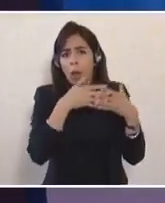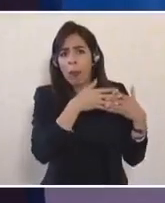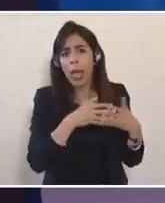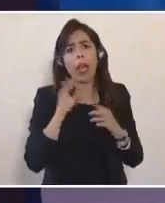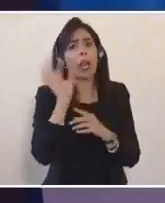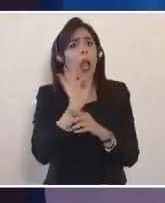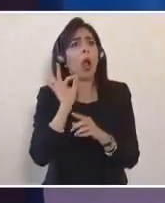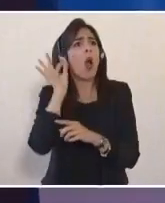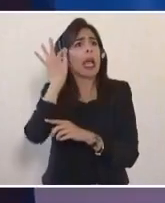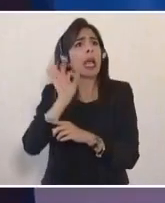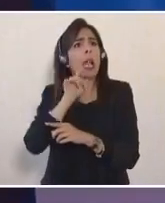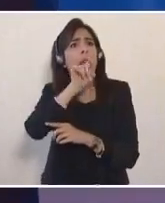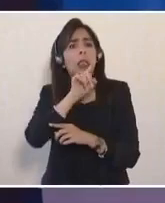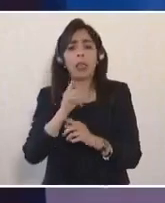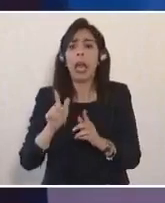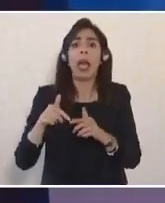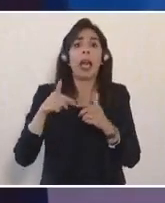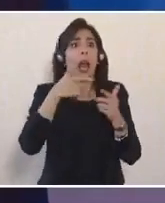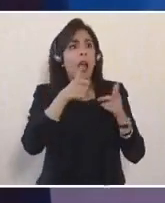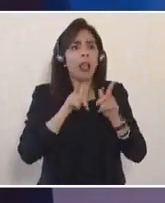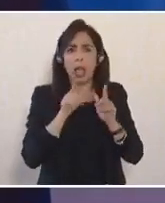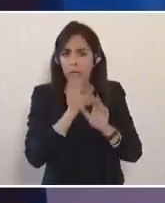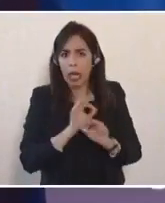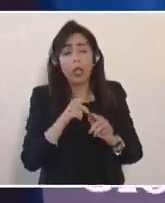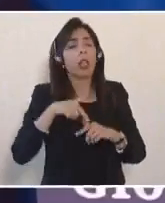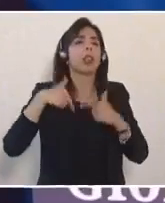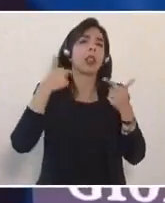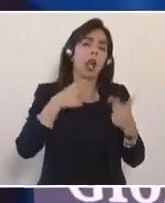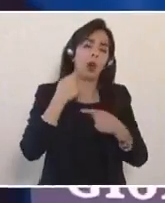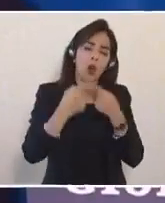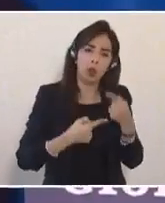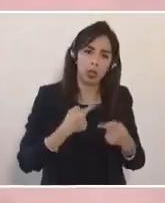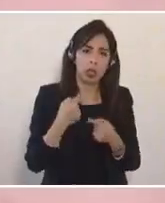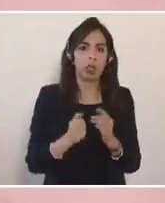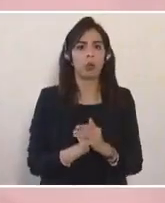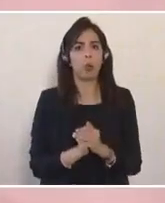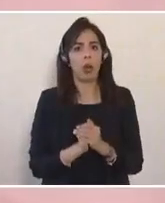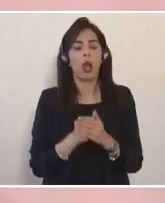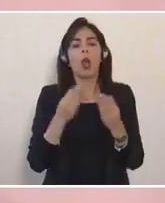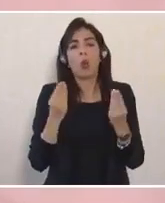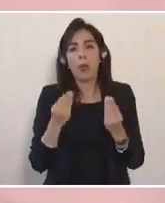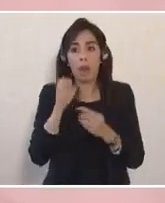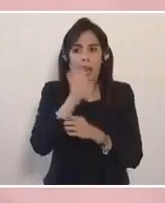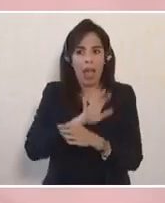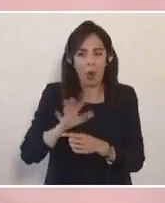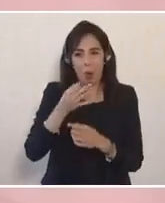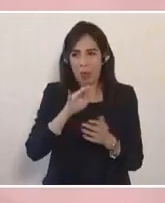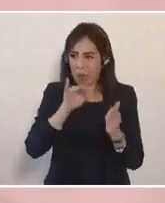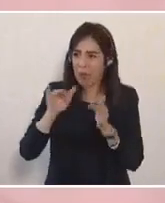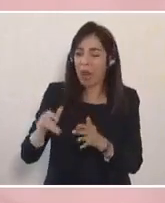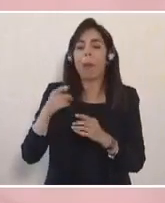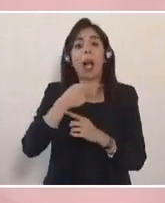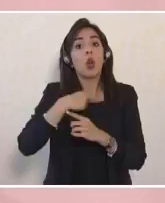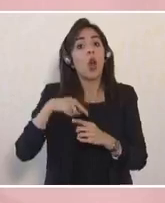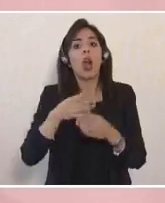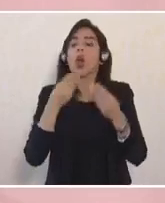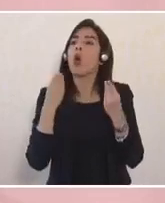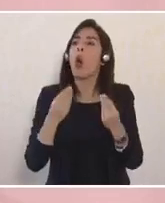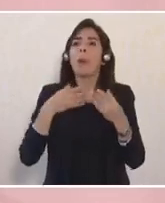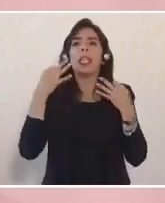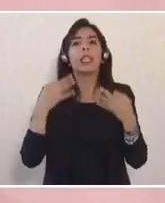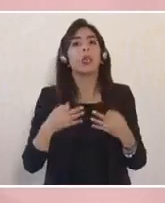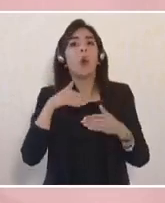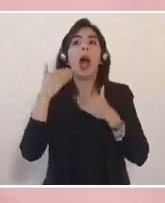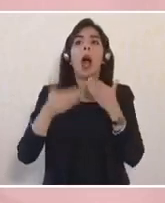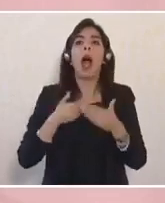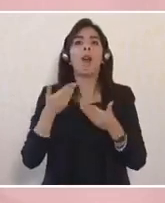Come saremo sicuri che reagiremo collettivamente con altruismo, senza